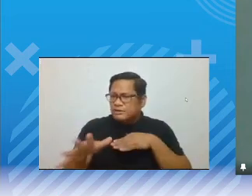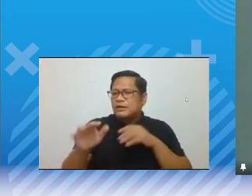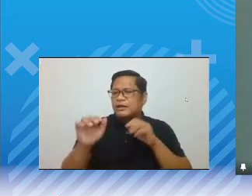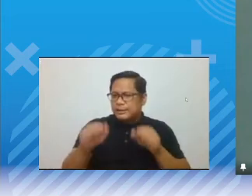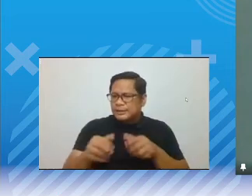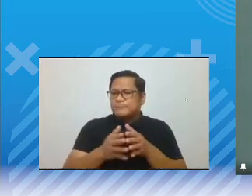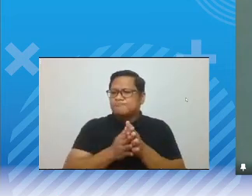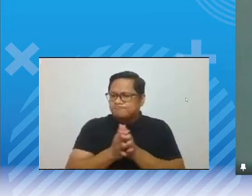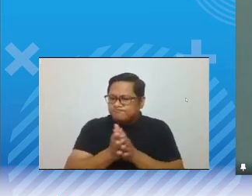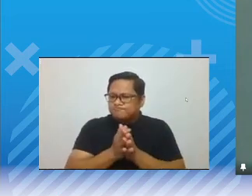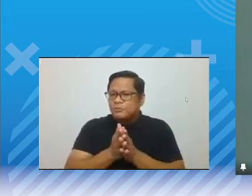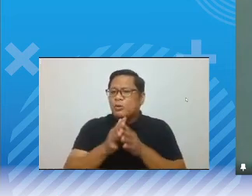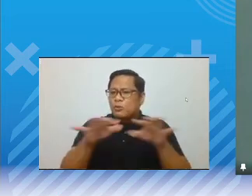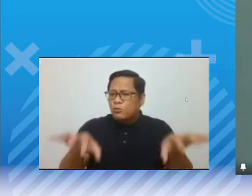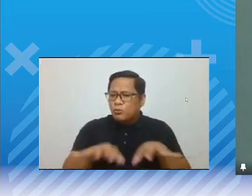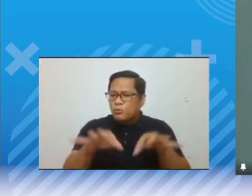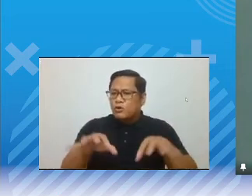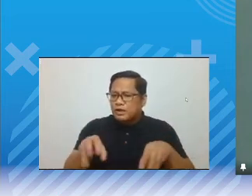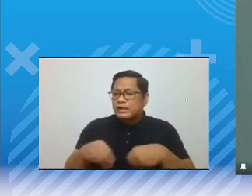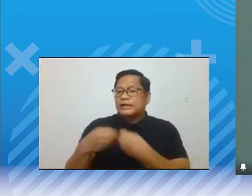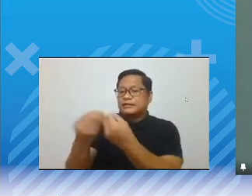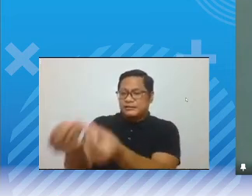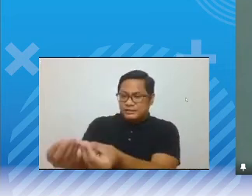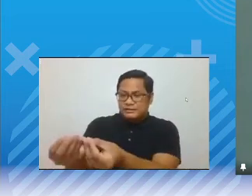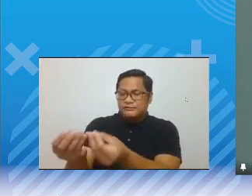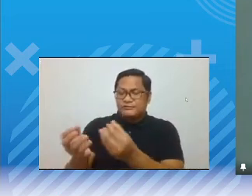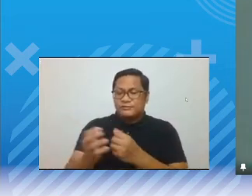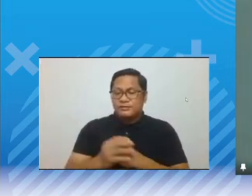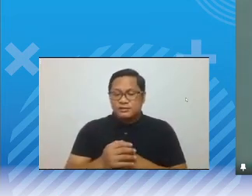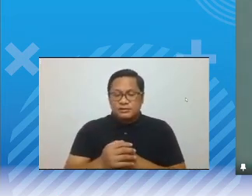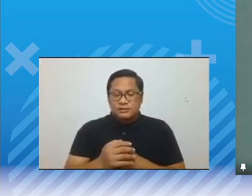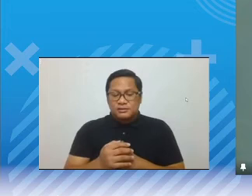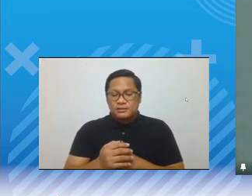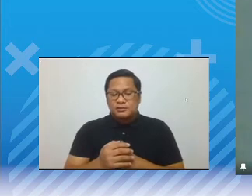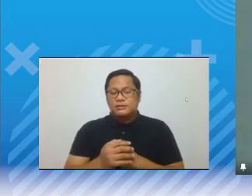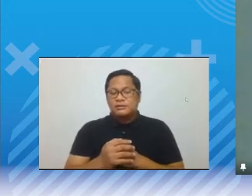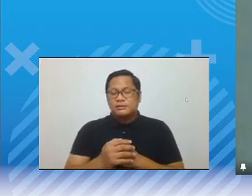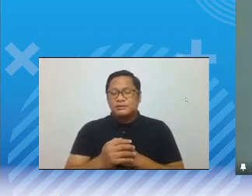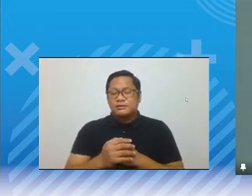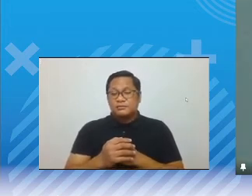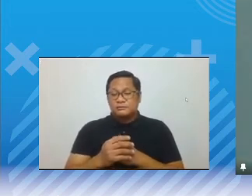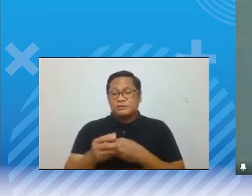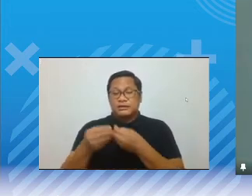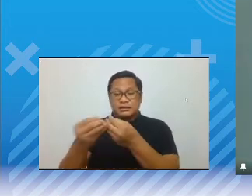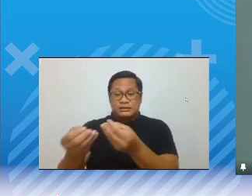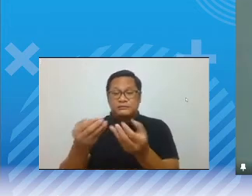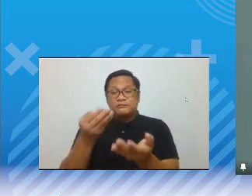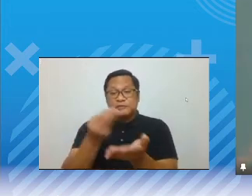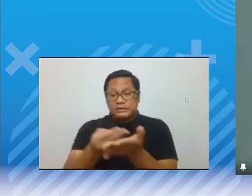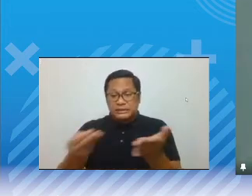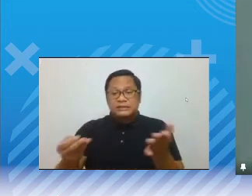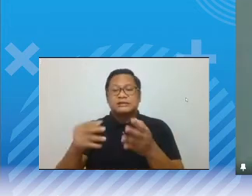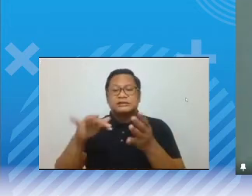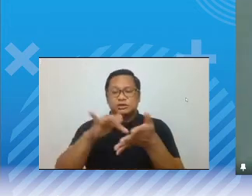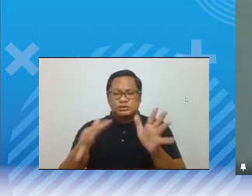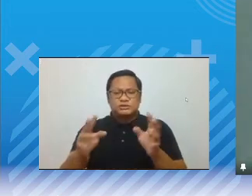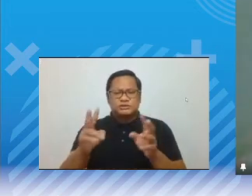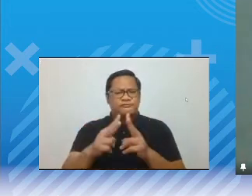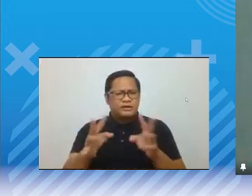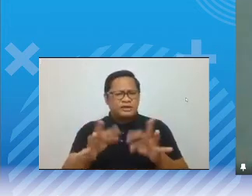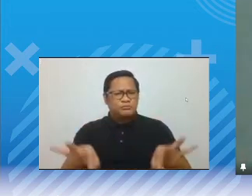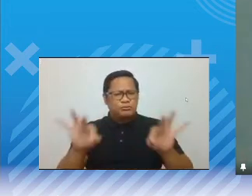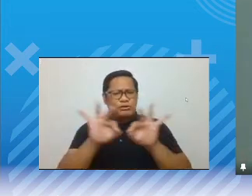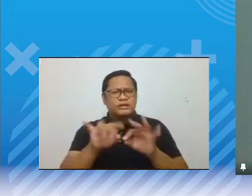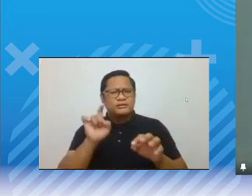na nag-deliver ng kanilang mga task sa ating mga mag-aaral. So, napakahalaga po, no? Align po dapat yung